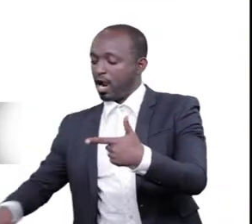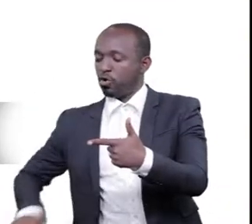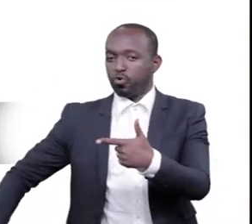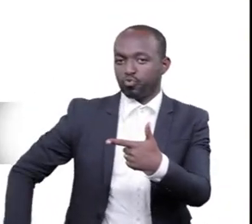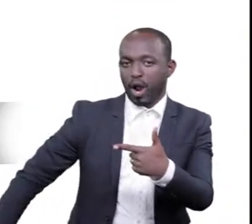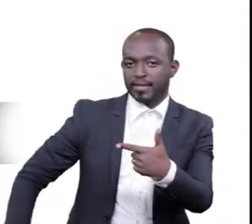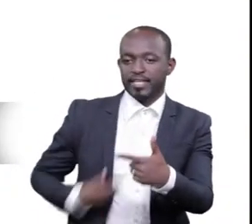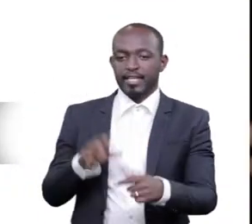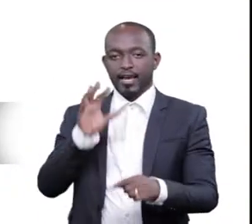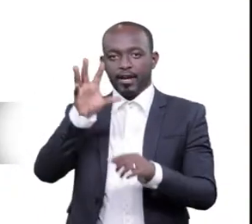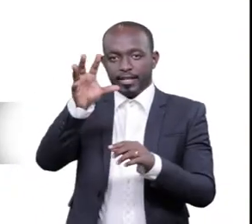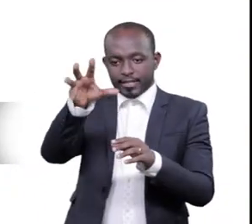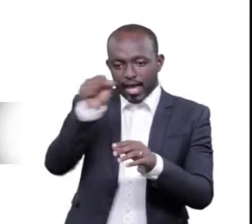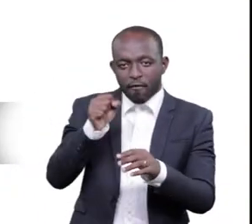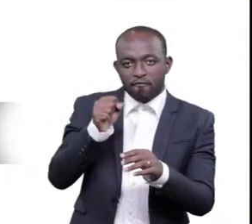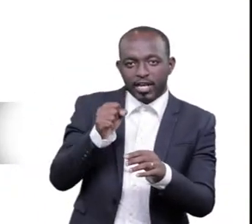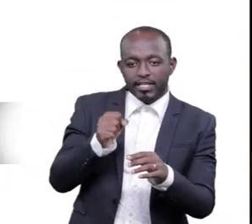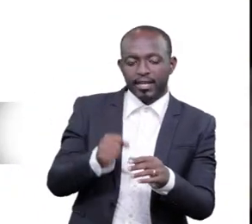gatoya n'umujinya